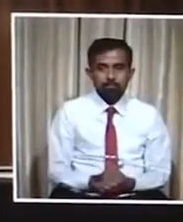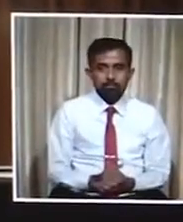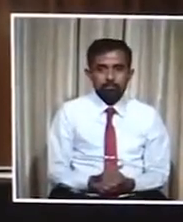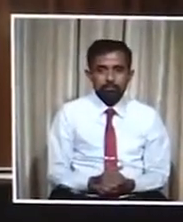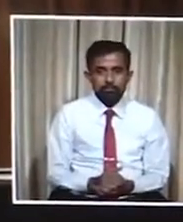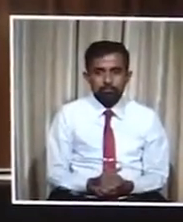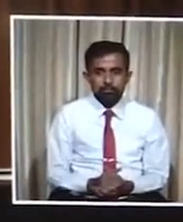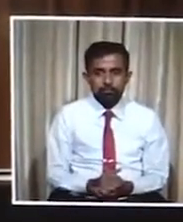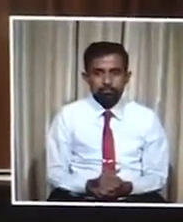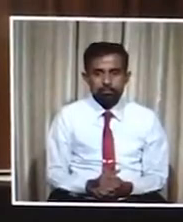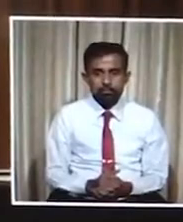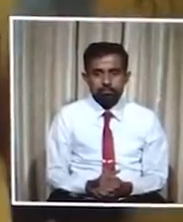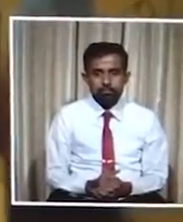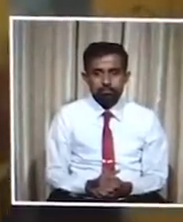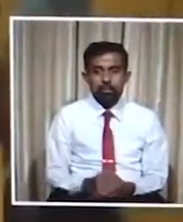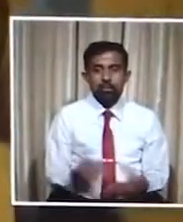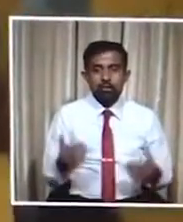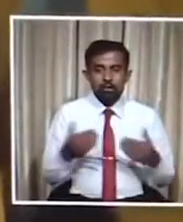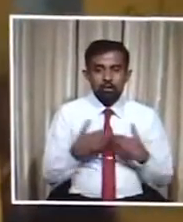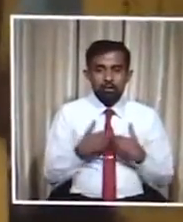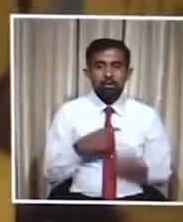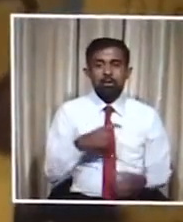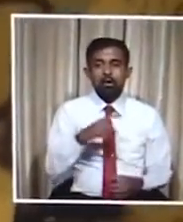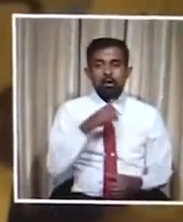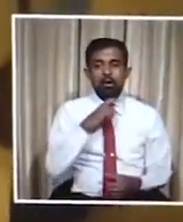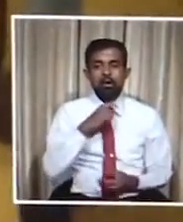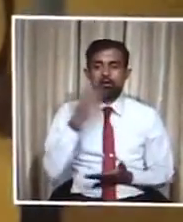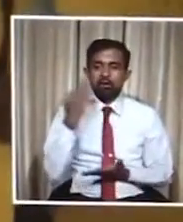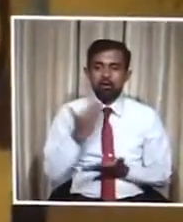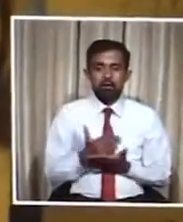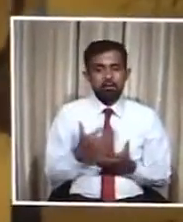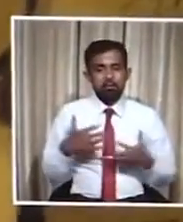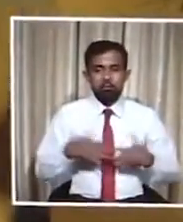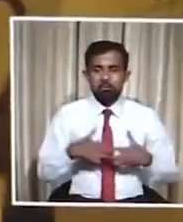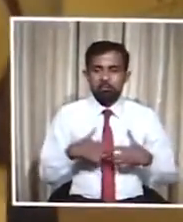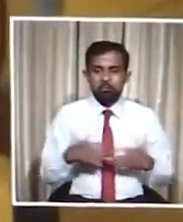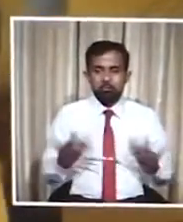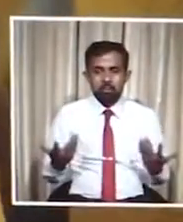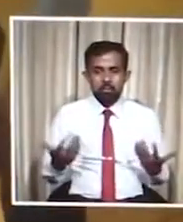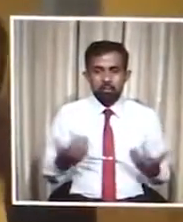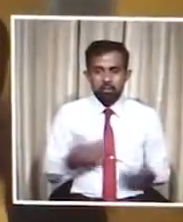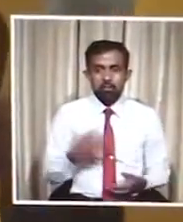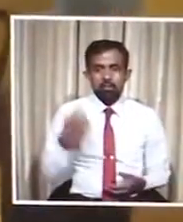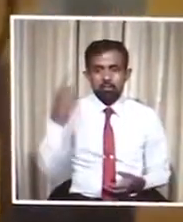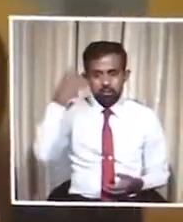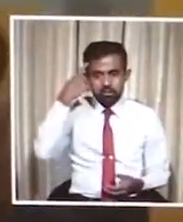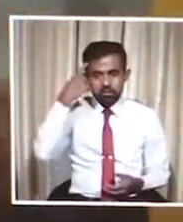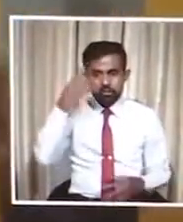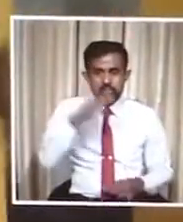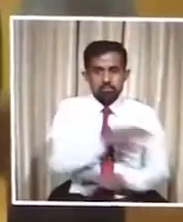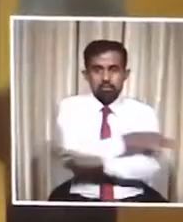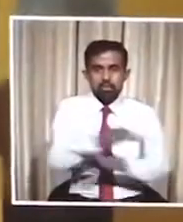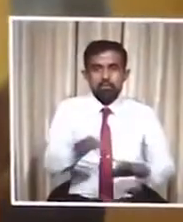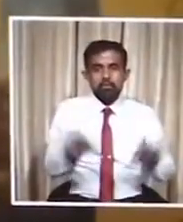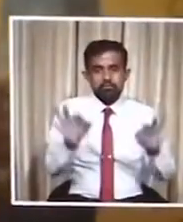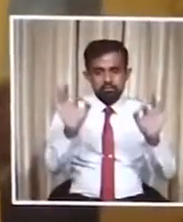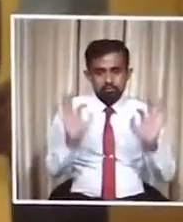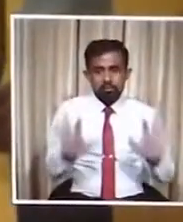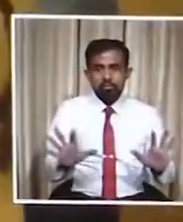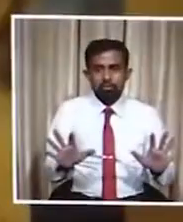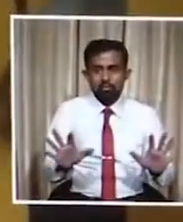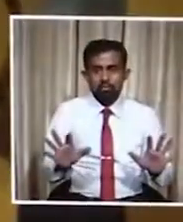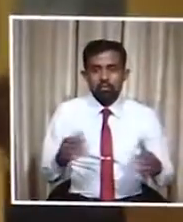ஒளிப்பதிவு நிறுத்தப்பட்டிருந்தாலும் கூட இது ஒரு ஒரு நாங்கள் நினைக்கின்றோம், திட்டமிட்டு நீங்கள் ஞாபகத்தை படத்தை